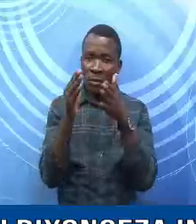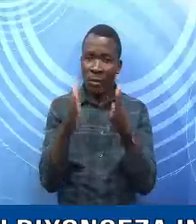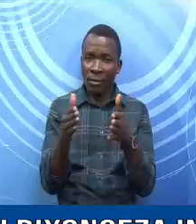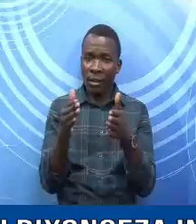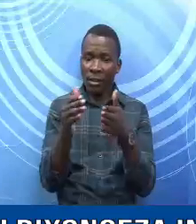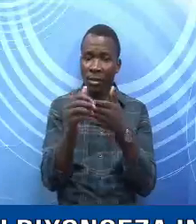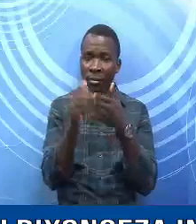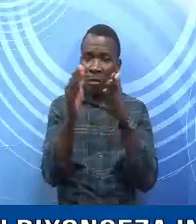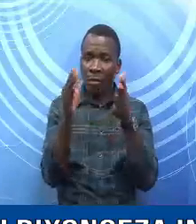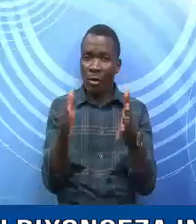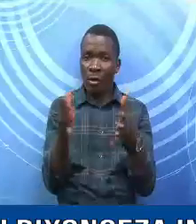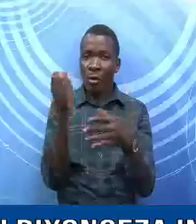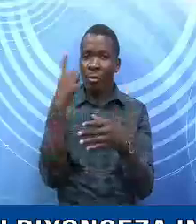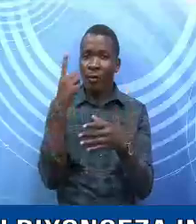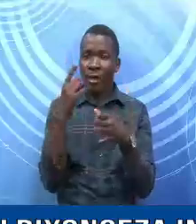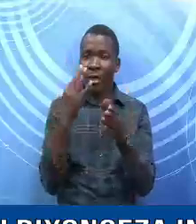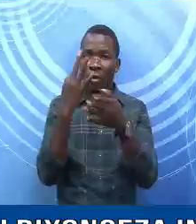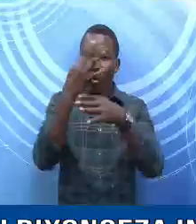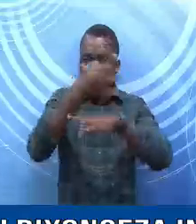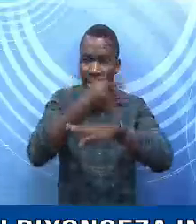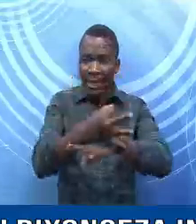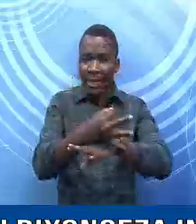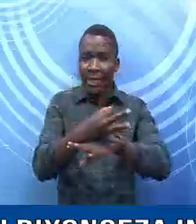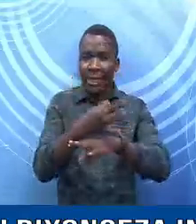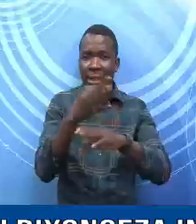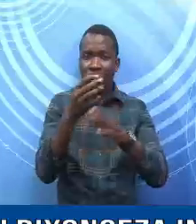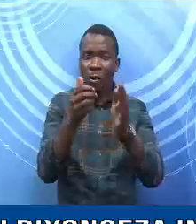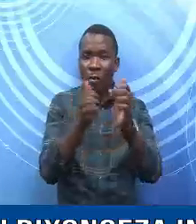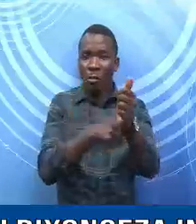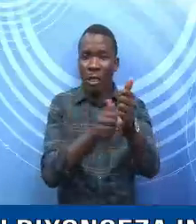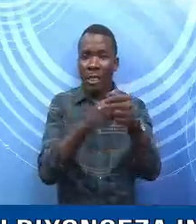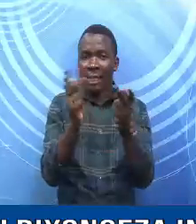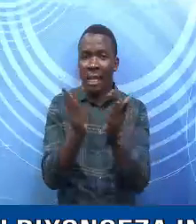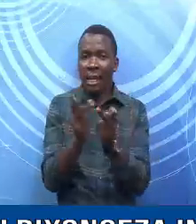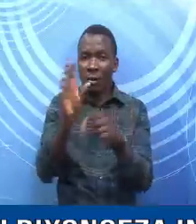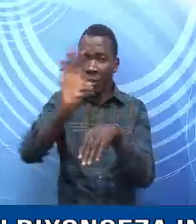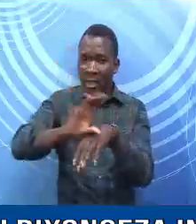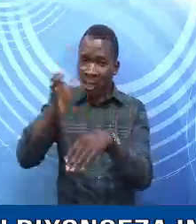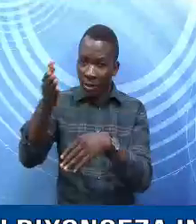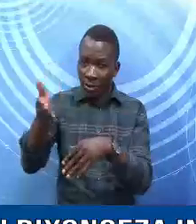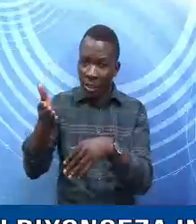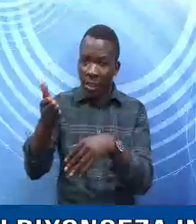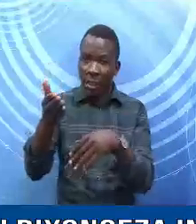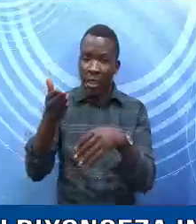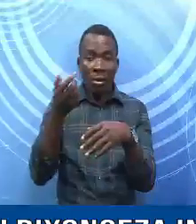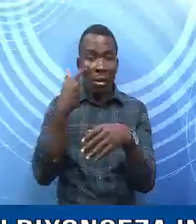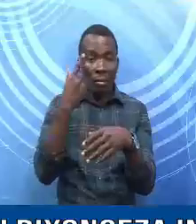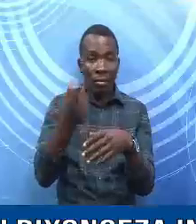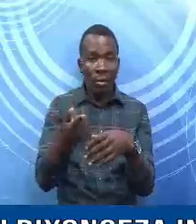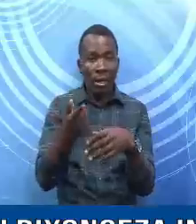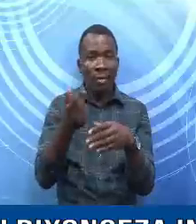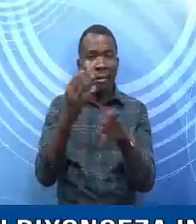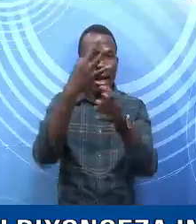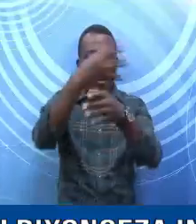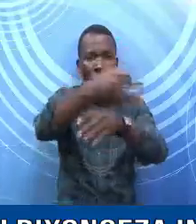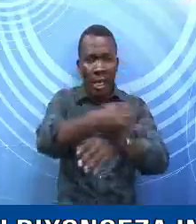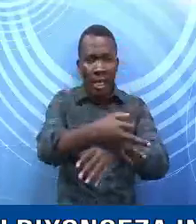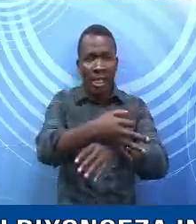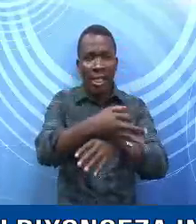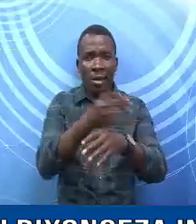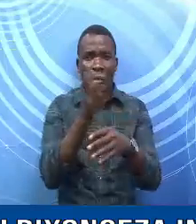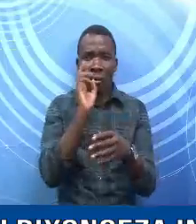ko barengereye, kandi kuko bararengereye kurikije ko hari urusengero ruhereye no haruguru hose babibona baramurengereye, tubona ko